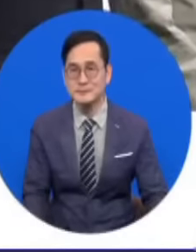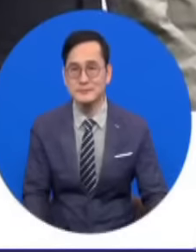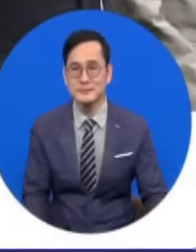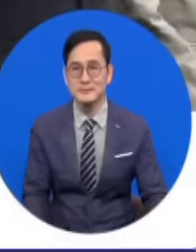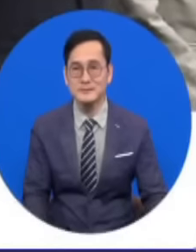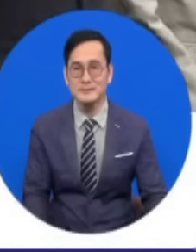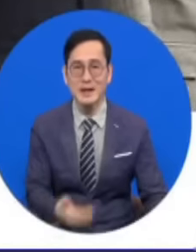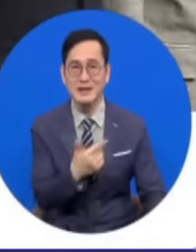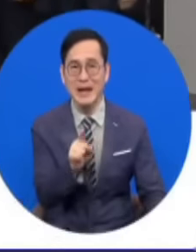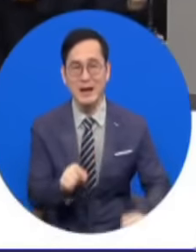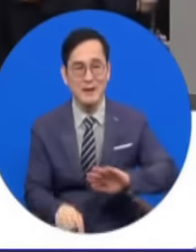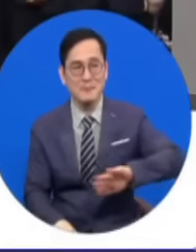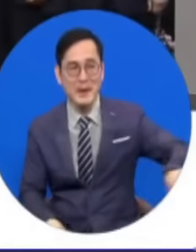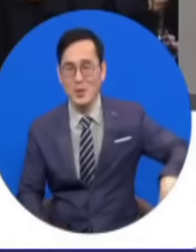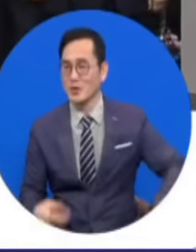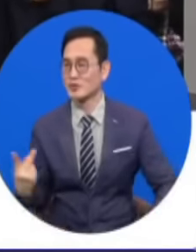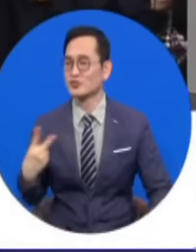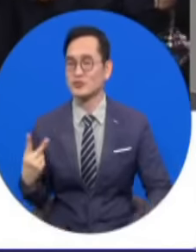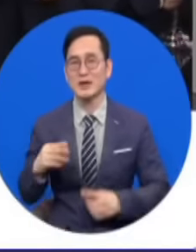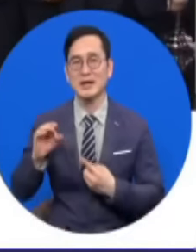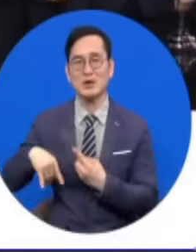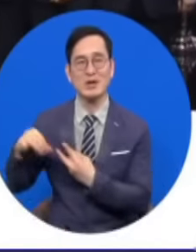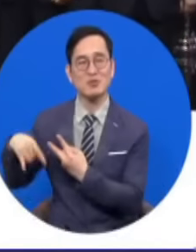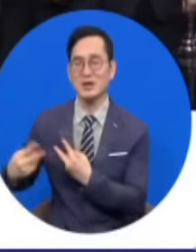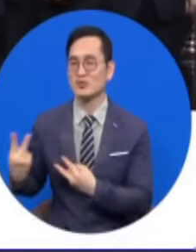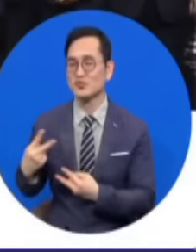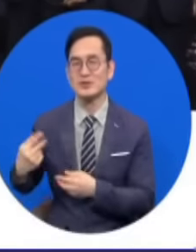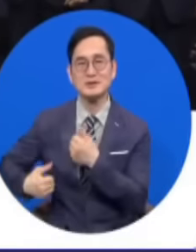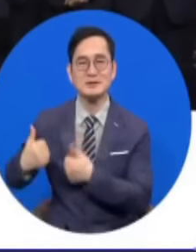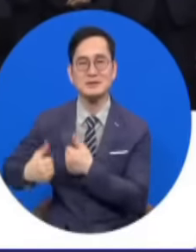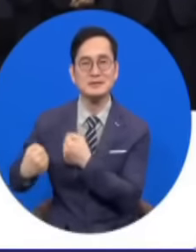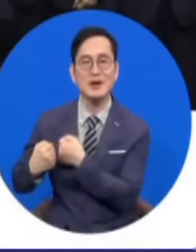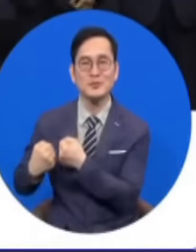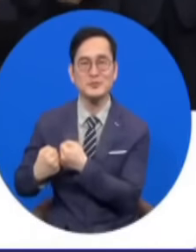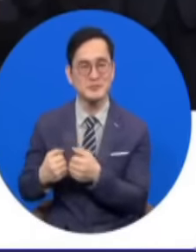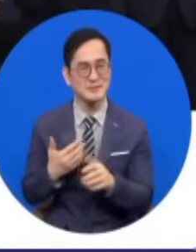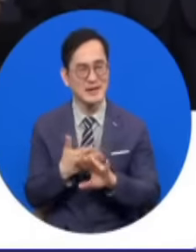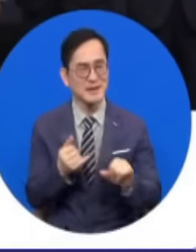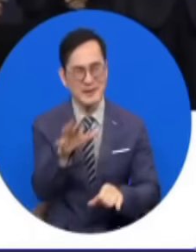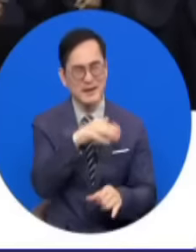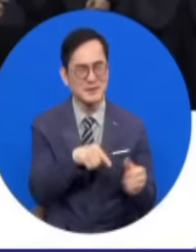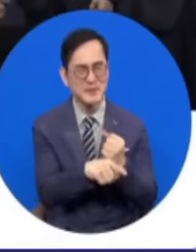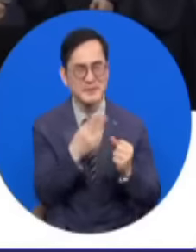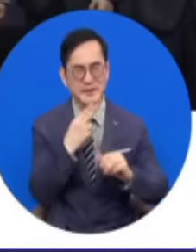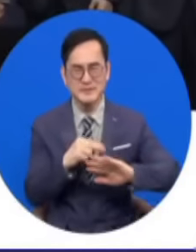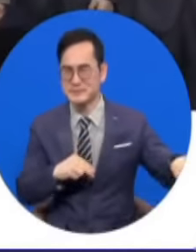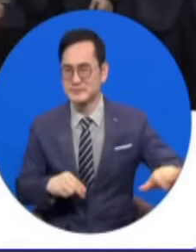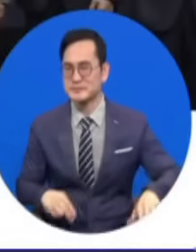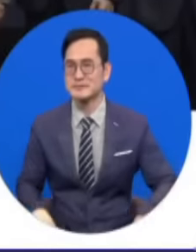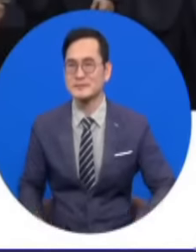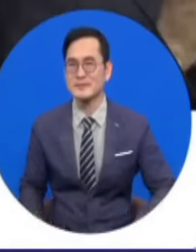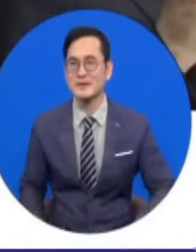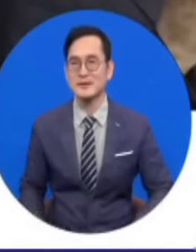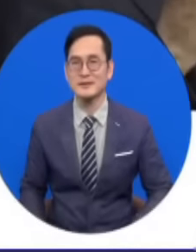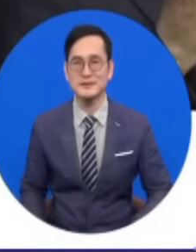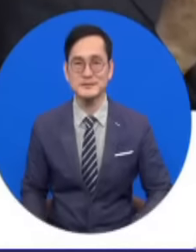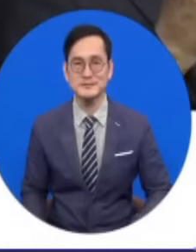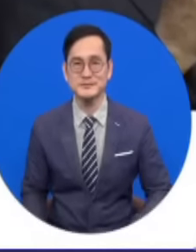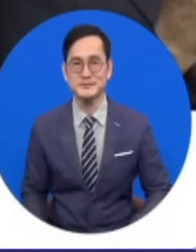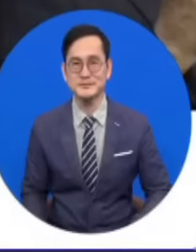나경 후보를 제껴버린 거죠 1 2등이 이제 1 2등 싸움이다 다른 후보는 의미가 없다 그래서 2등 구치기 작전을고